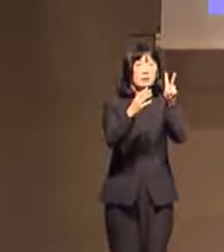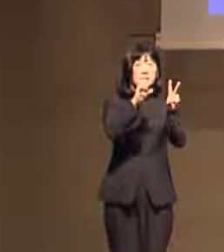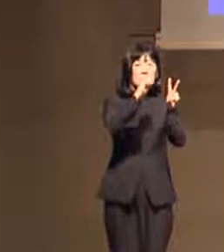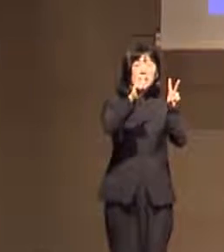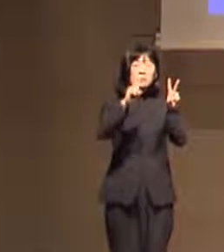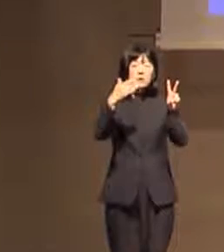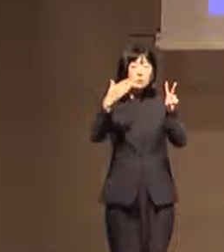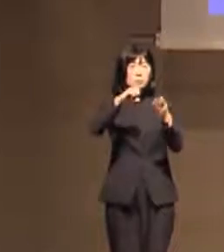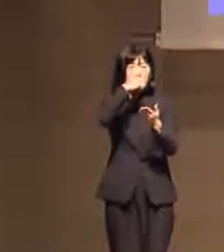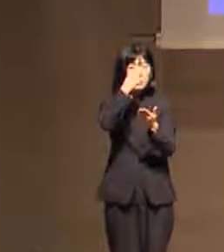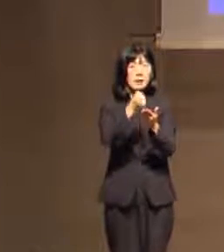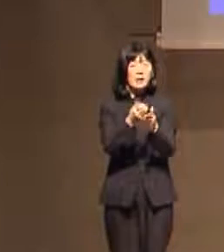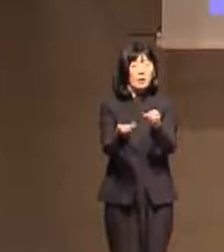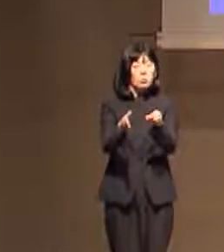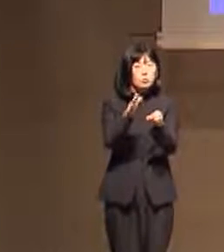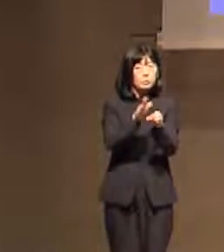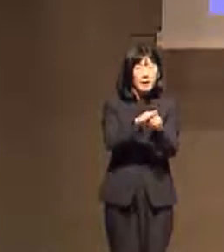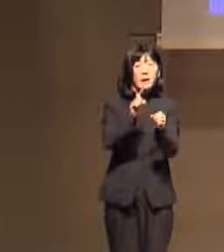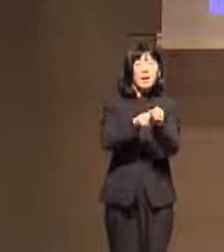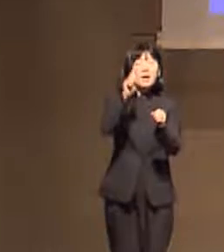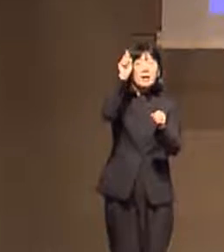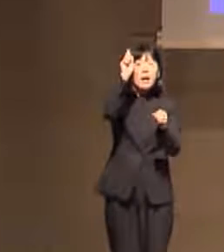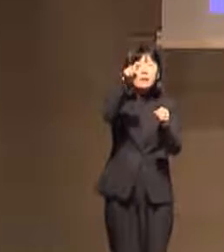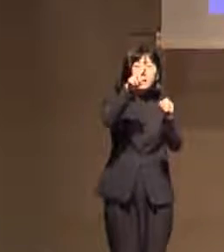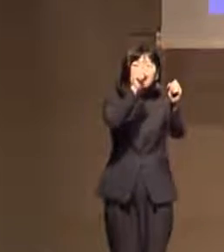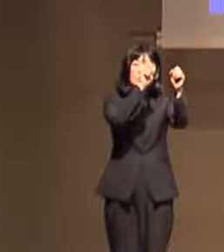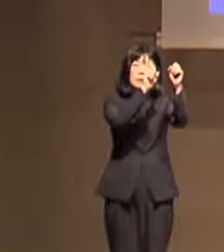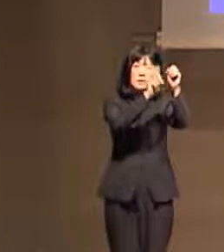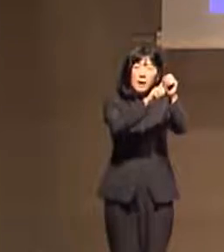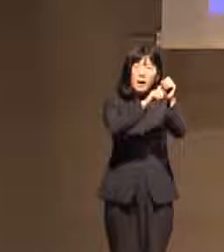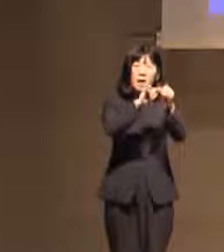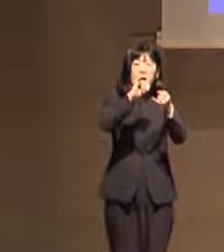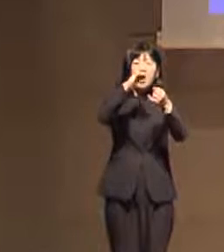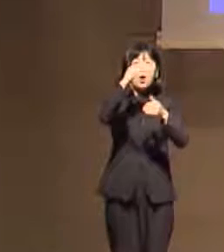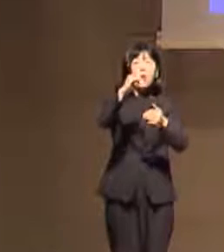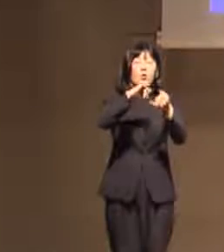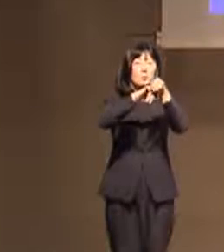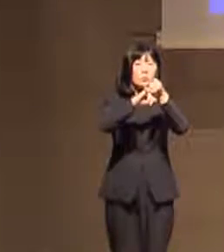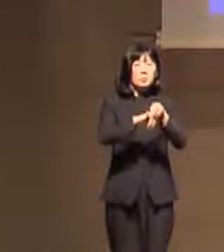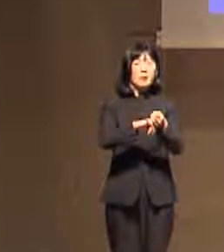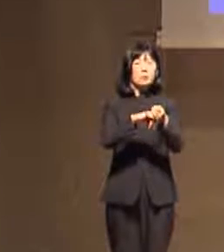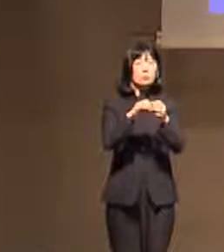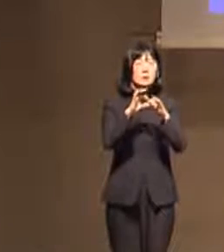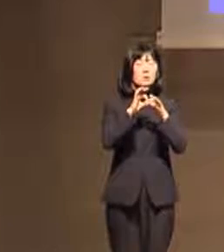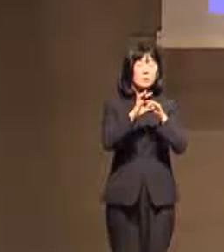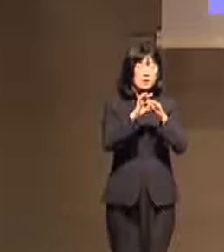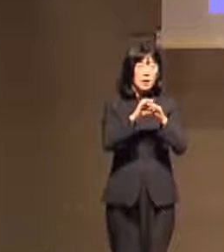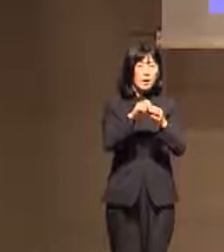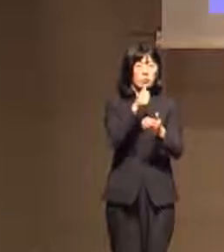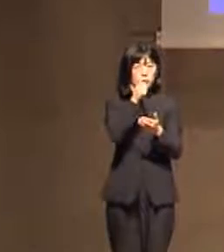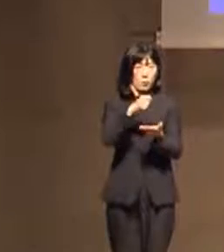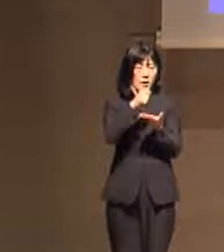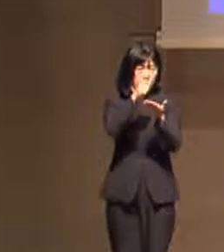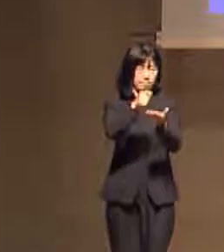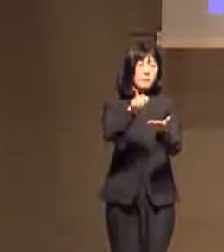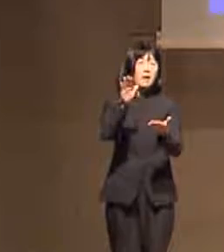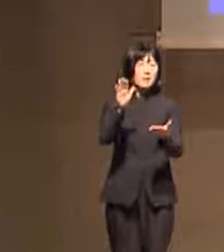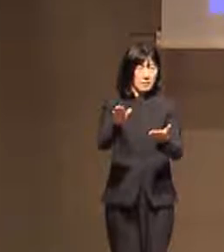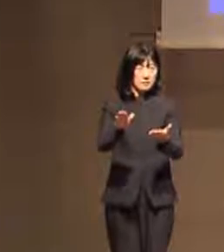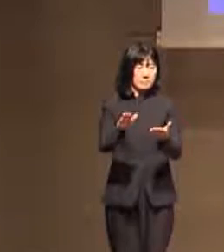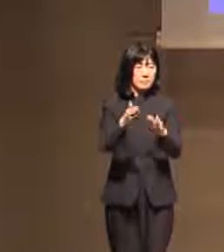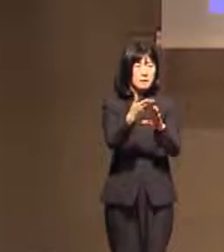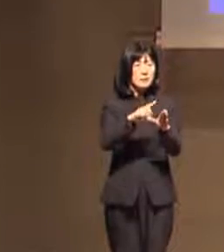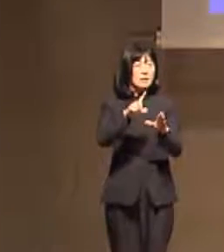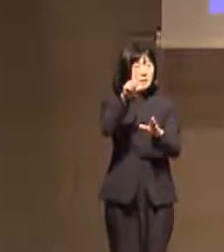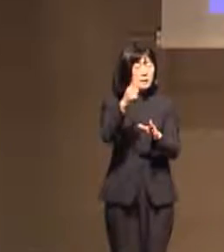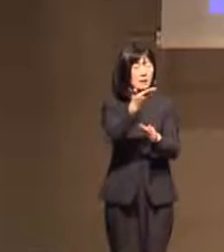成果を踏まえて来年に向けたコミットメントについて紹介していただきます。それでは池上